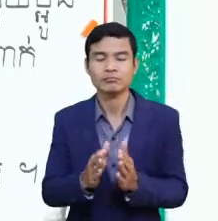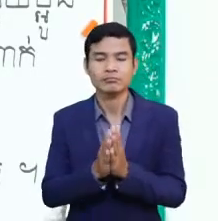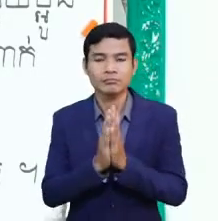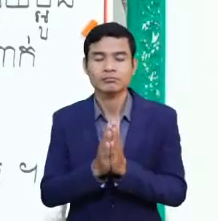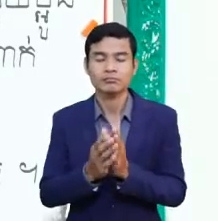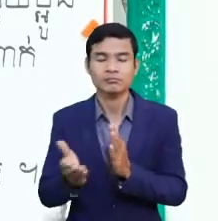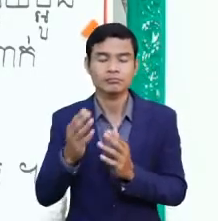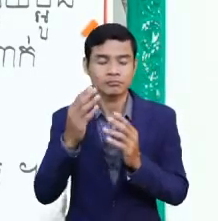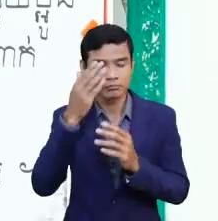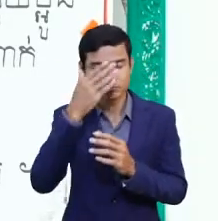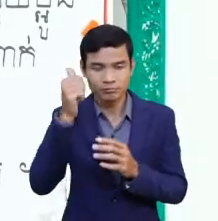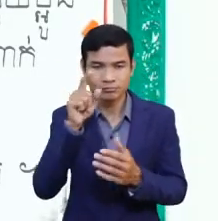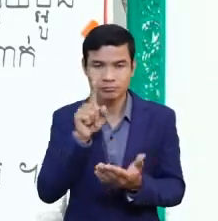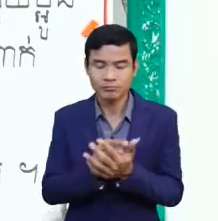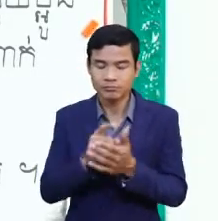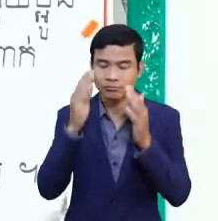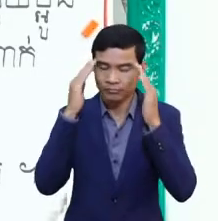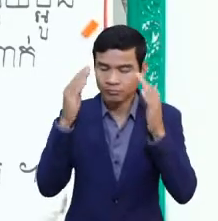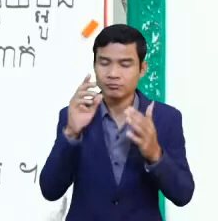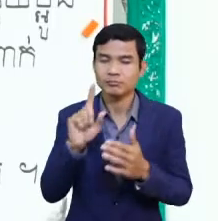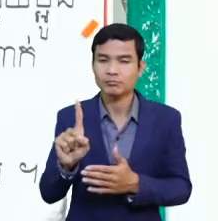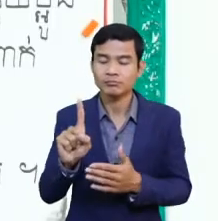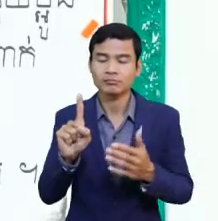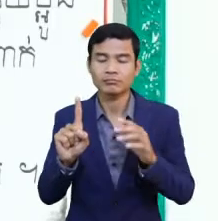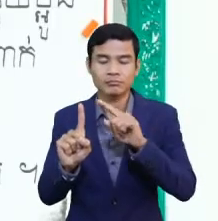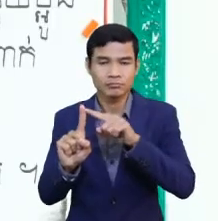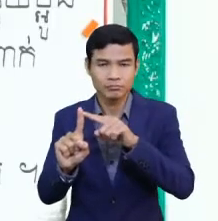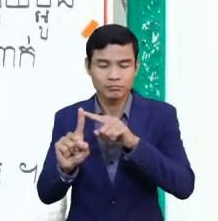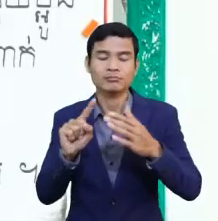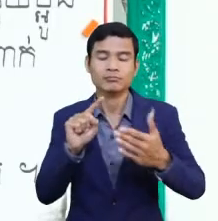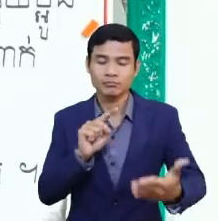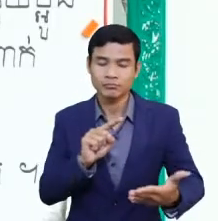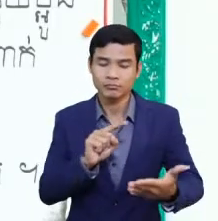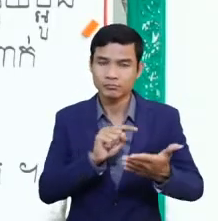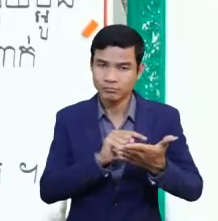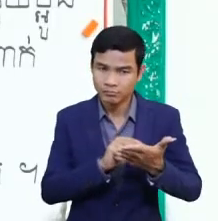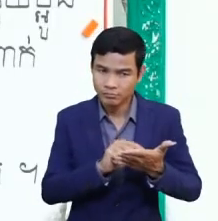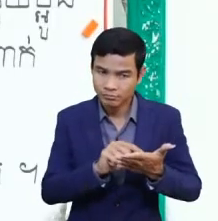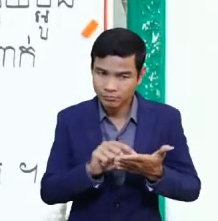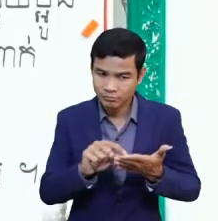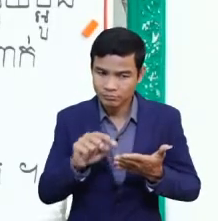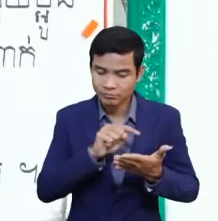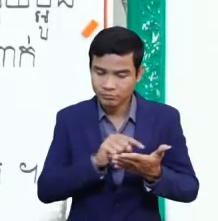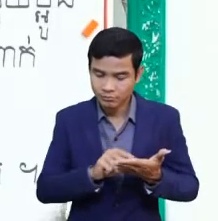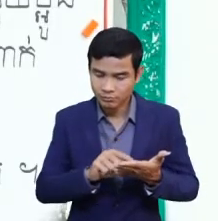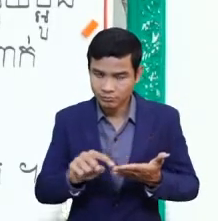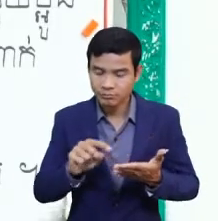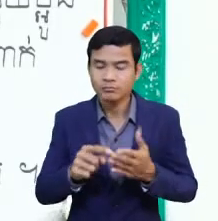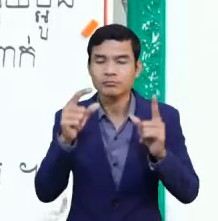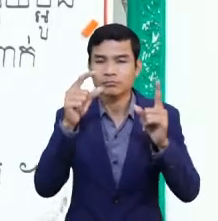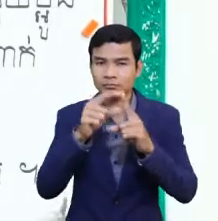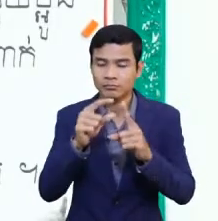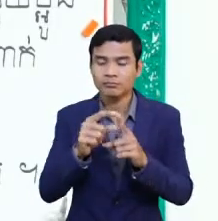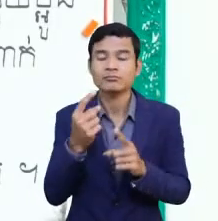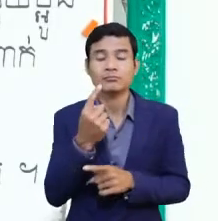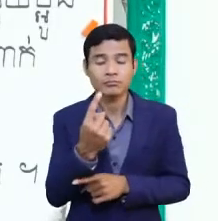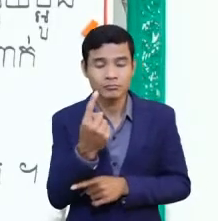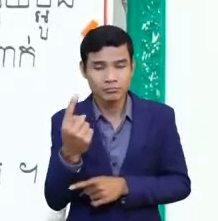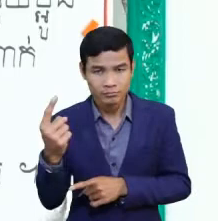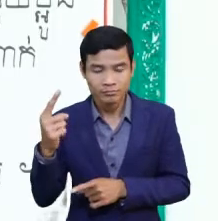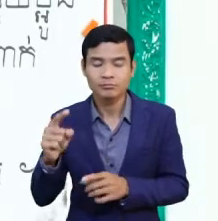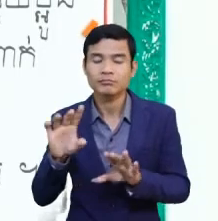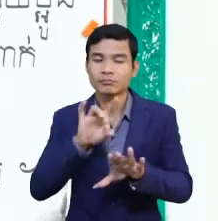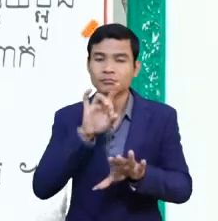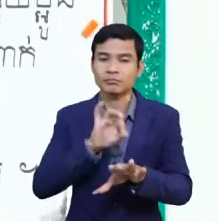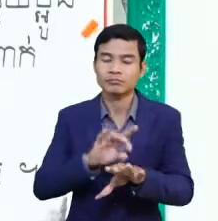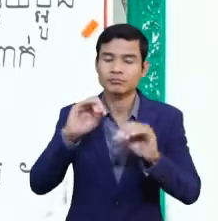con complete chà con trai vô chẳng ở đây rồi bỏ con chà chẳng ở pi cam pi ni mui đây nè kêu bàn an